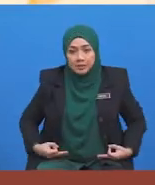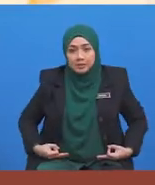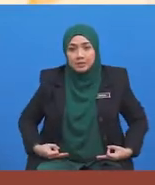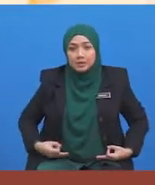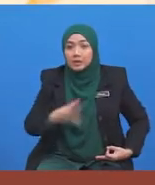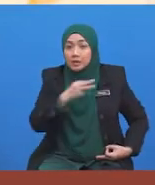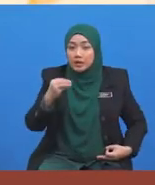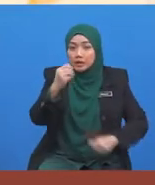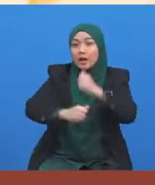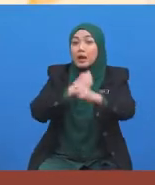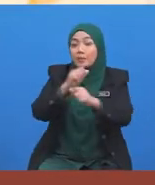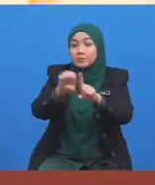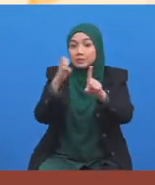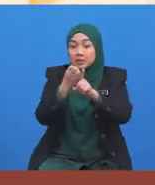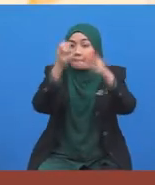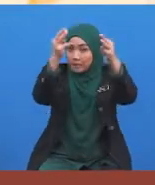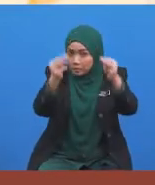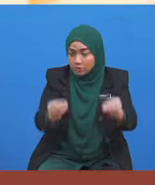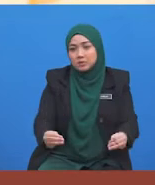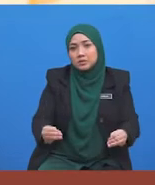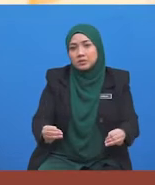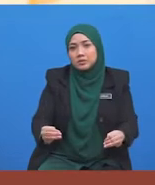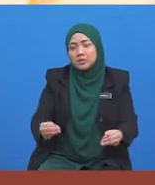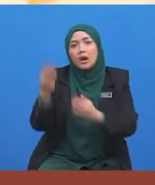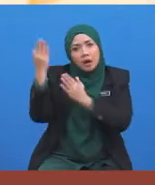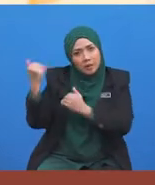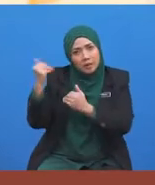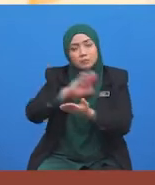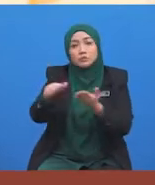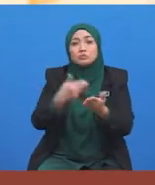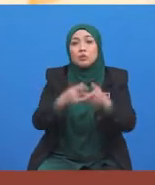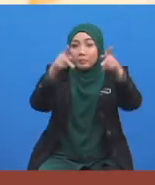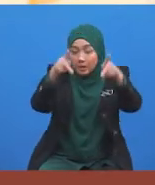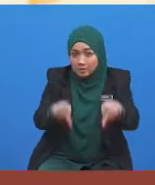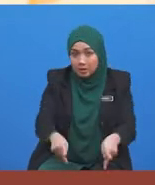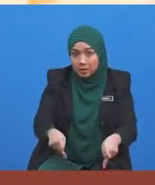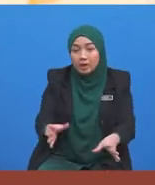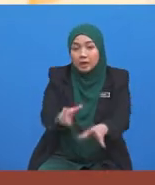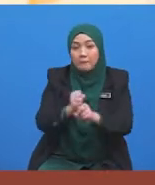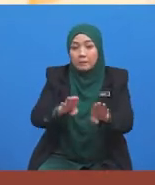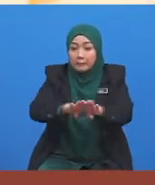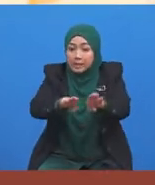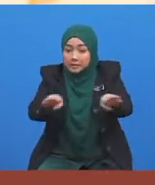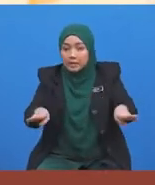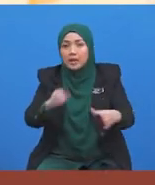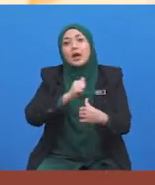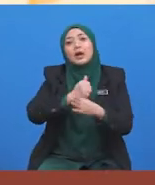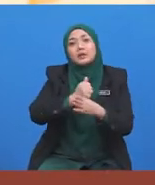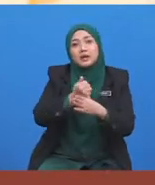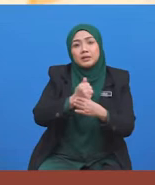sekitar manusia. Saya berharap agar pelajar tingkatan 6 semua dapat membezakan